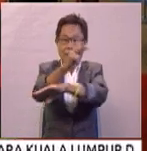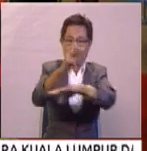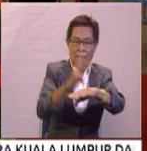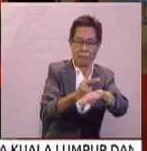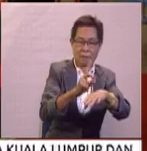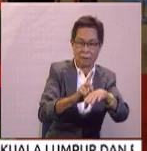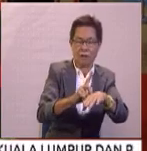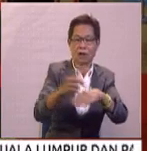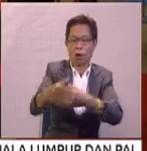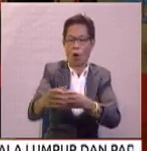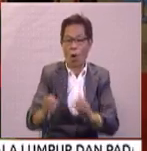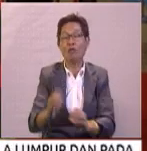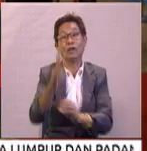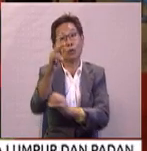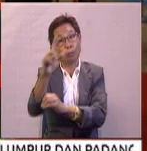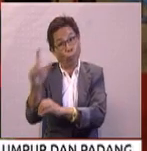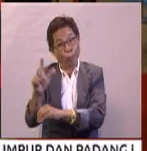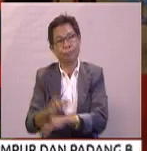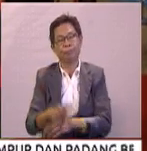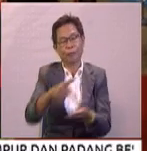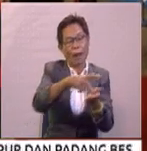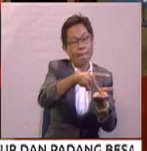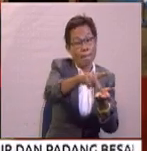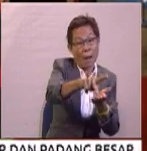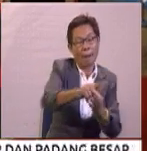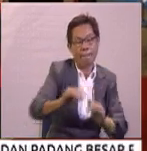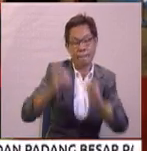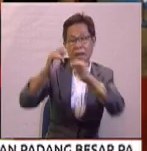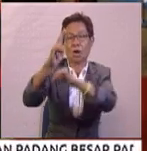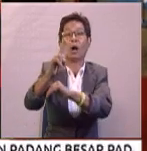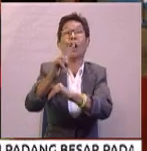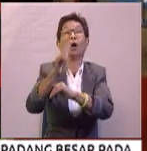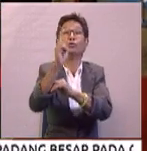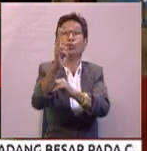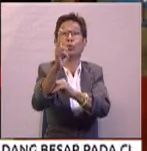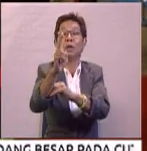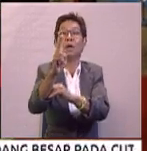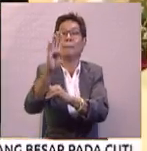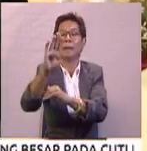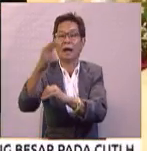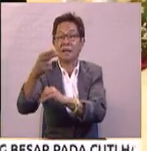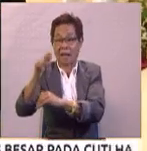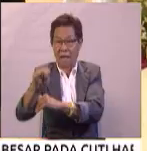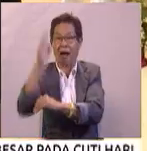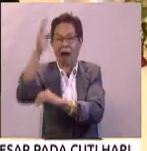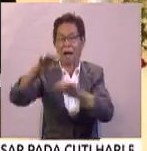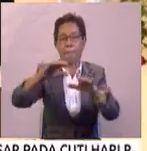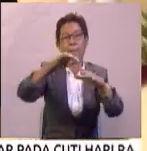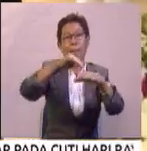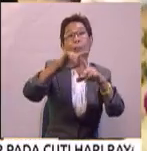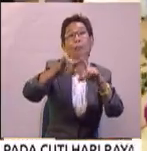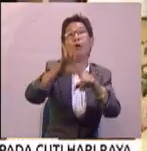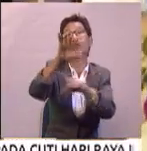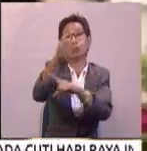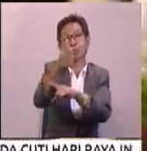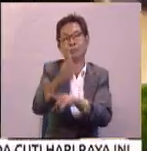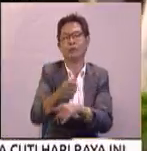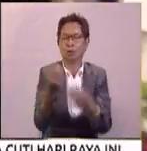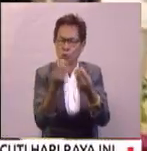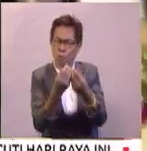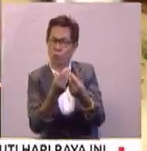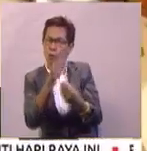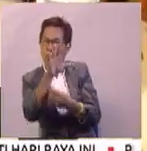Kementerian Pertahanan di Kuala Lumpur. Pembayaran peringkat kedua BHN akan dilaksanakan pada Oktober. Sementara itu,